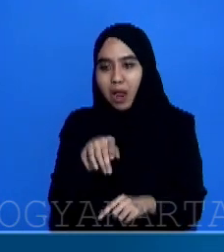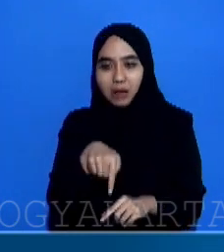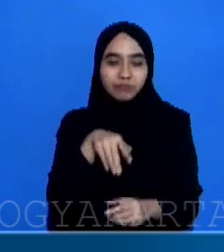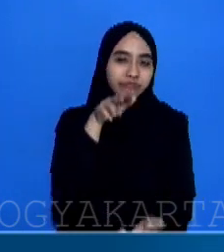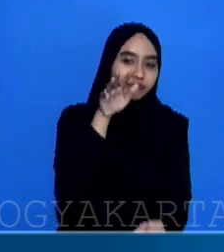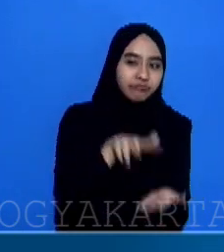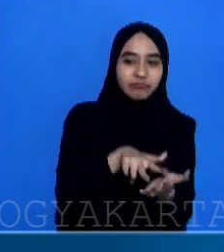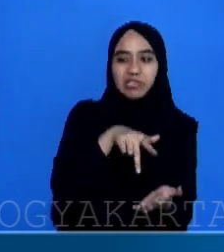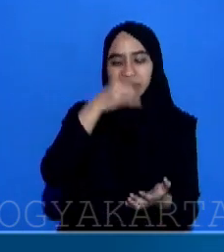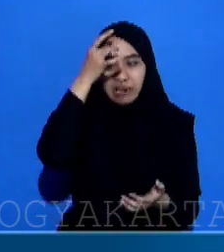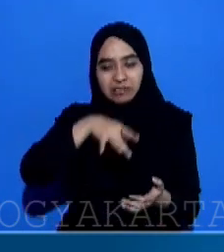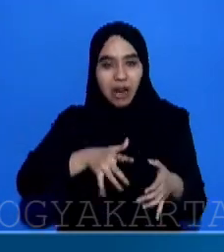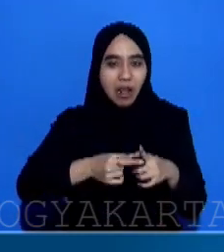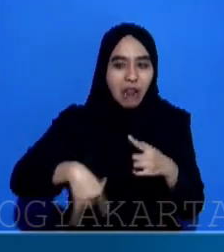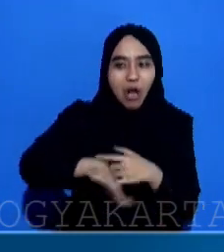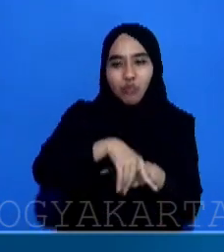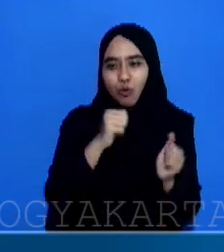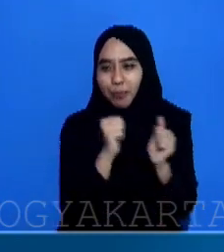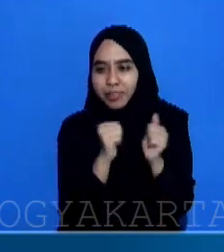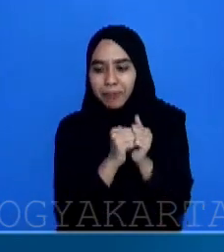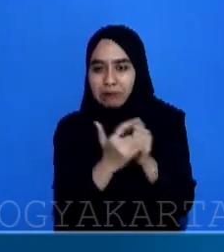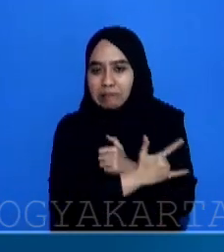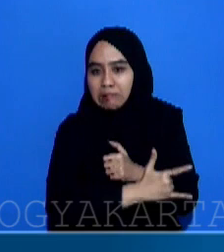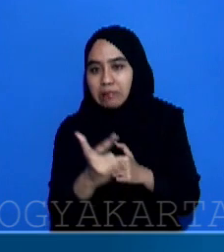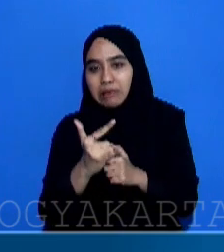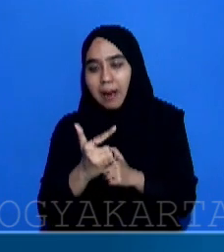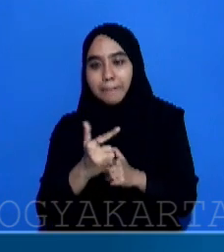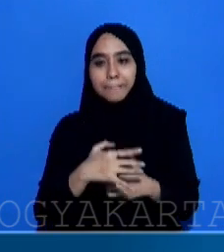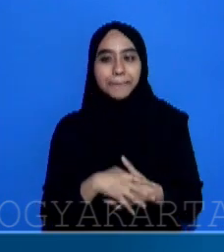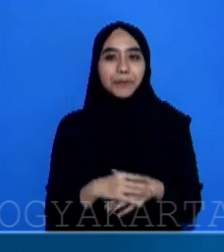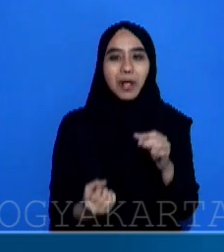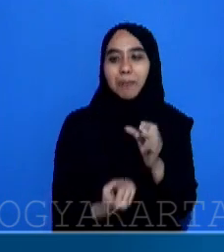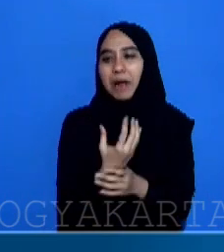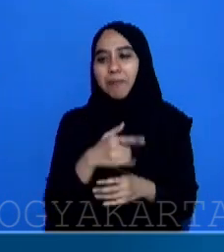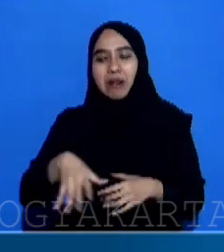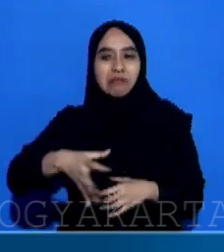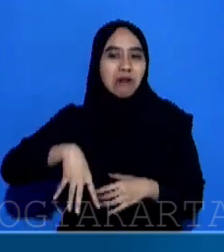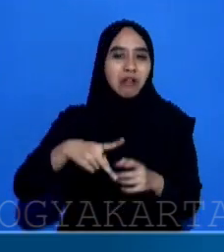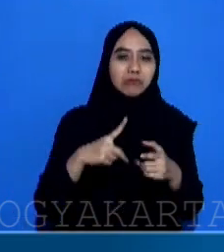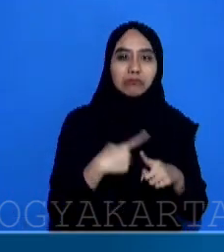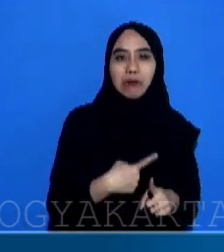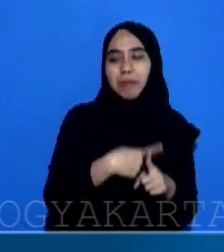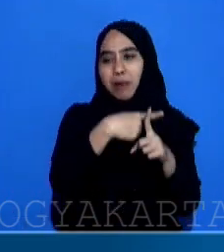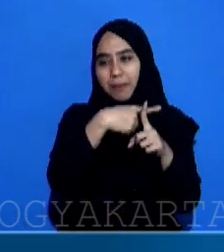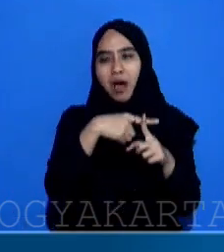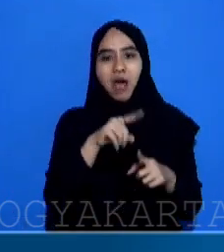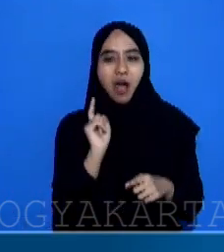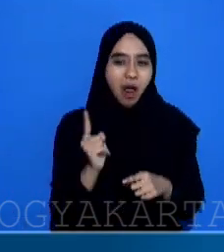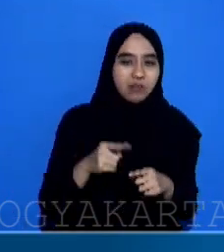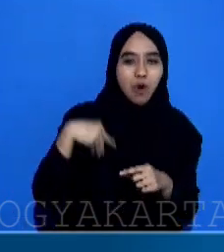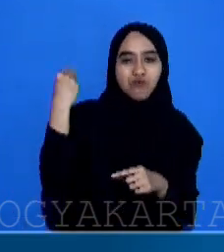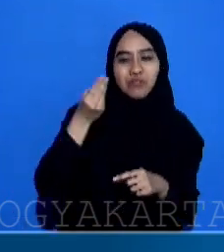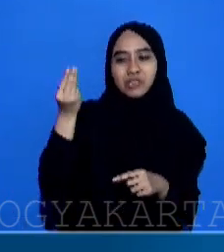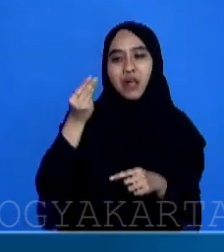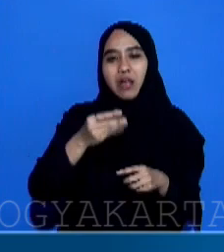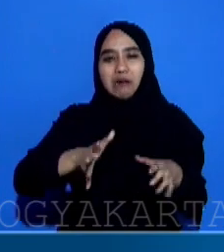juga karena telah memiliki komitmen dan konsistensi untuk mengembangkan kawasan saat ini juga Tengah dikembangkan wisata maritim dan akan